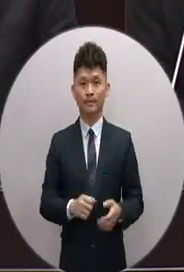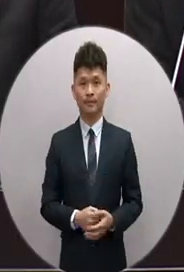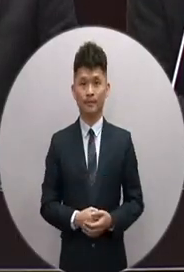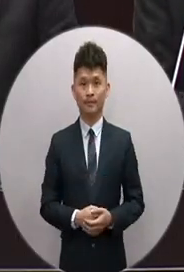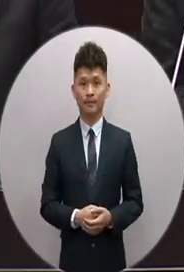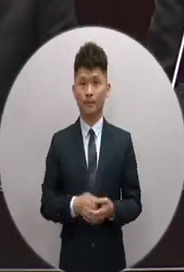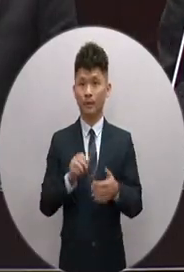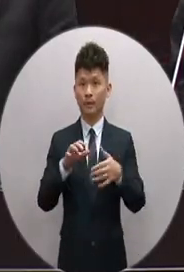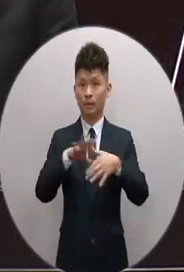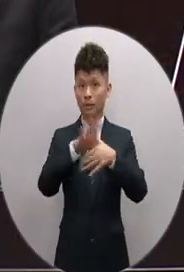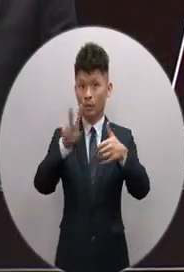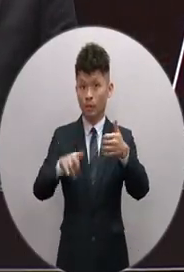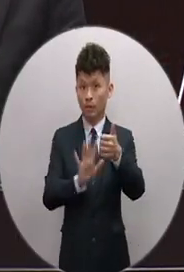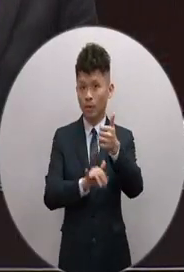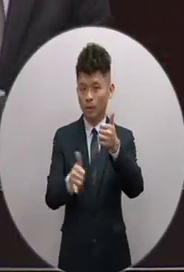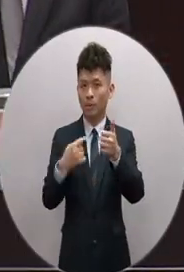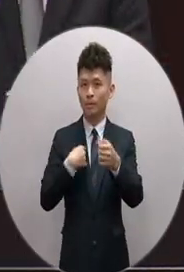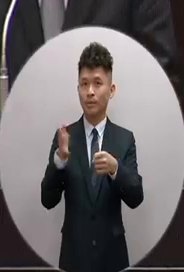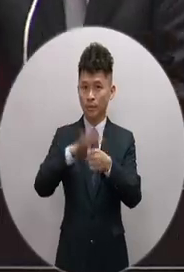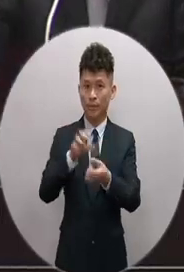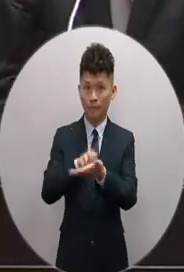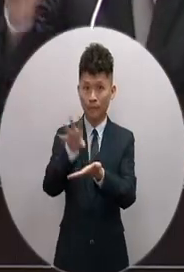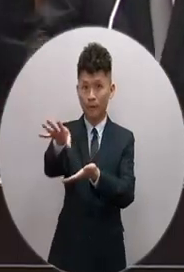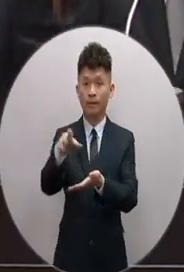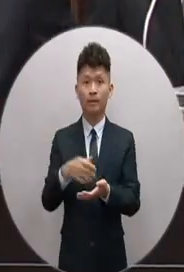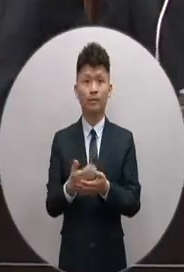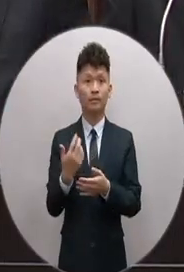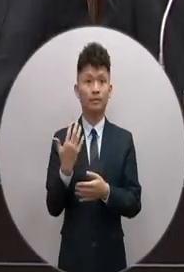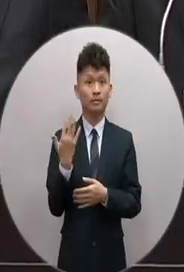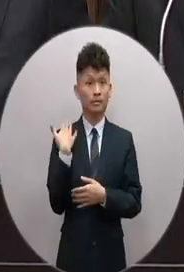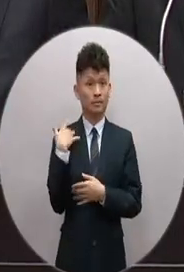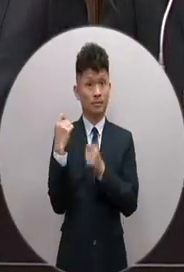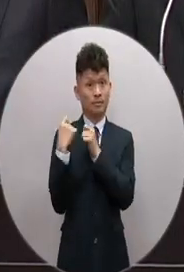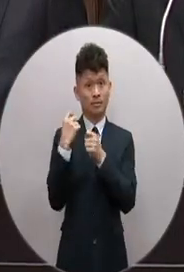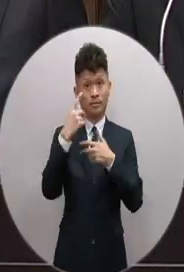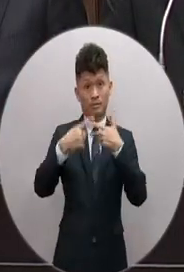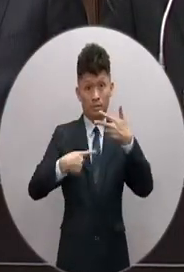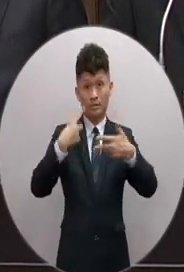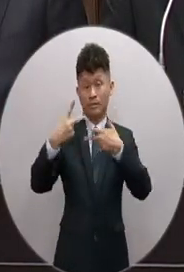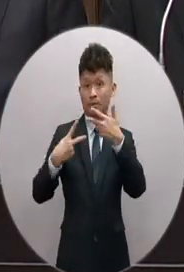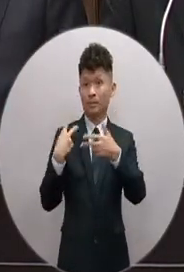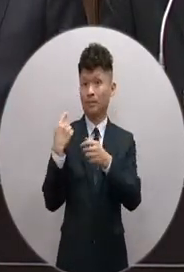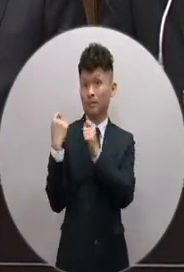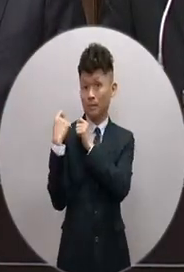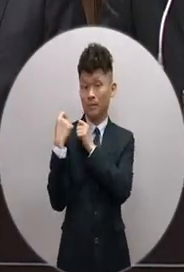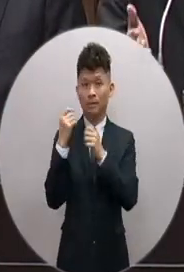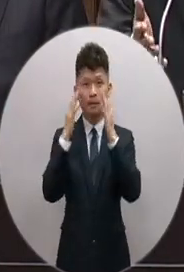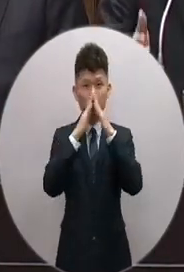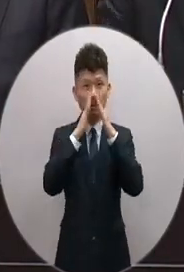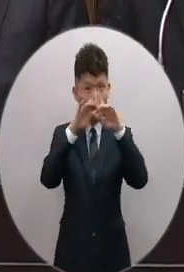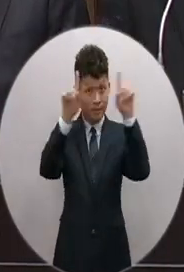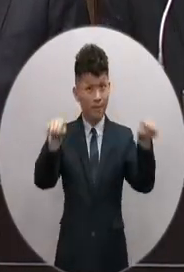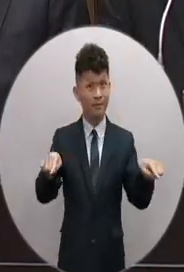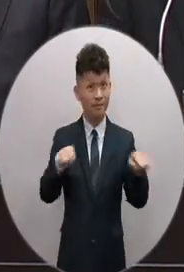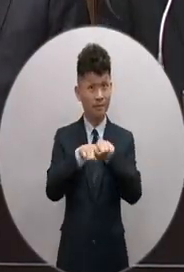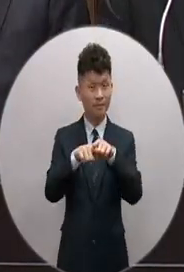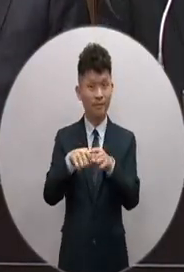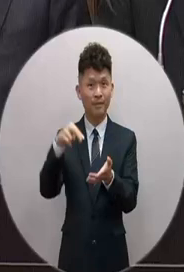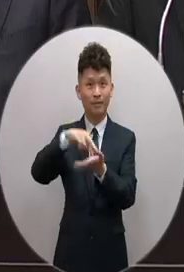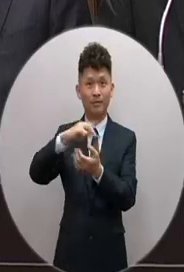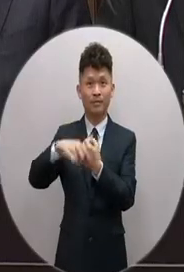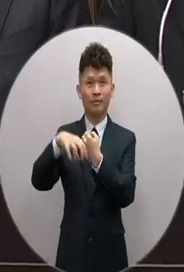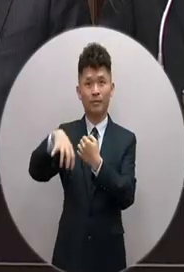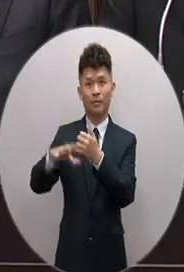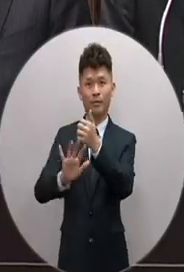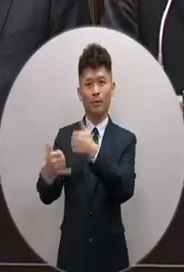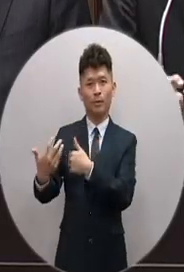刘委员，我再跟你补充一个讯息，好比说之前大概一两个礼拜左右，这个卫生纸，我们贵院的委员也很